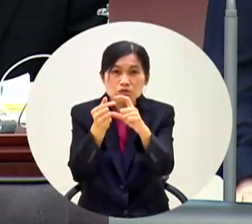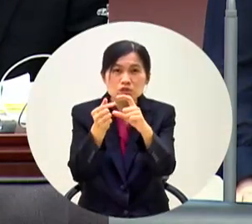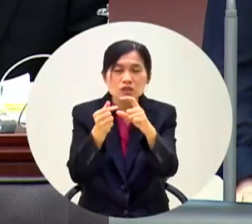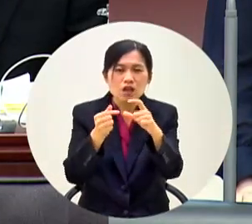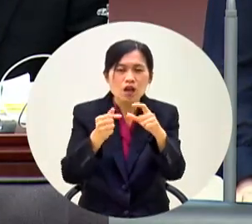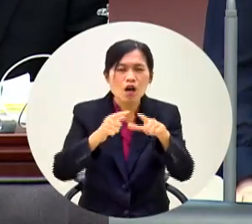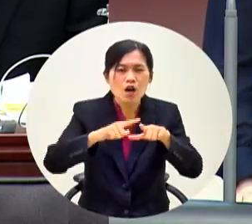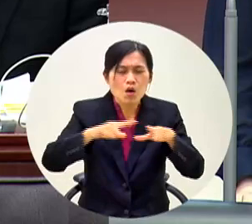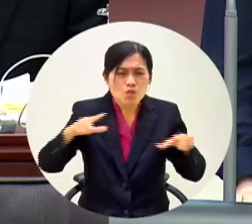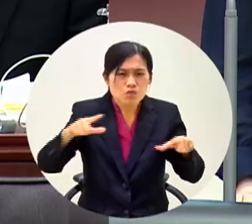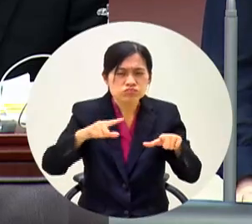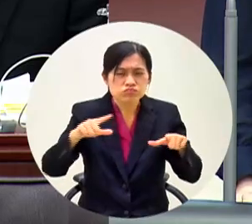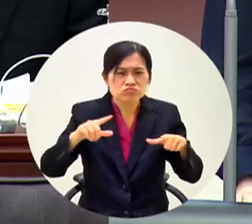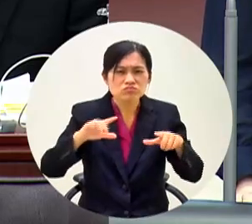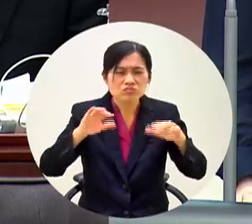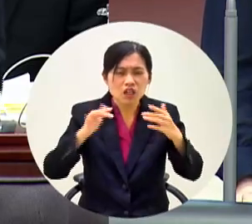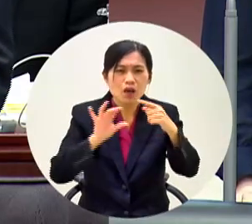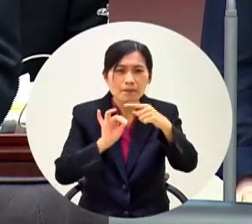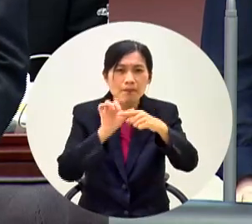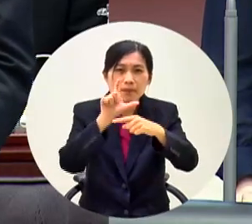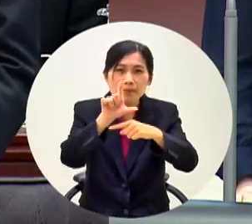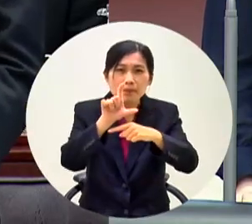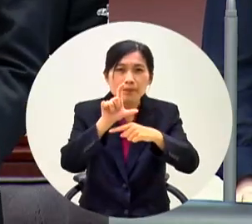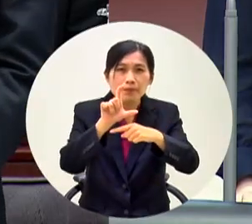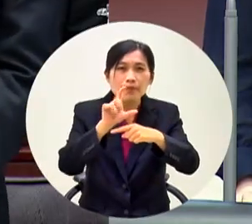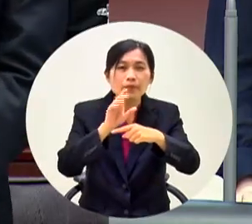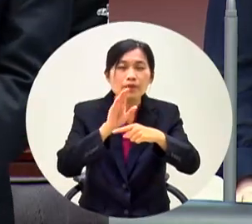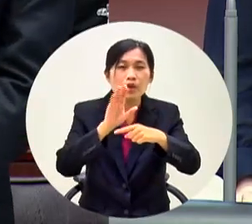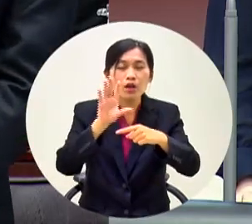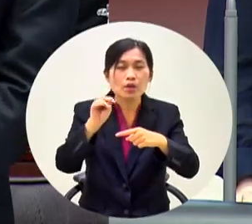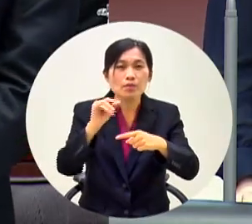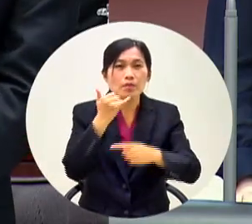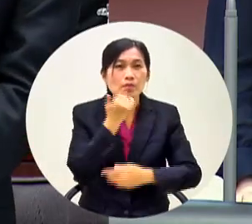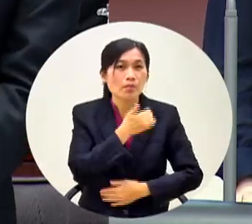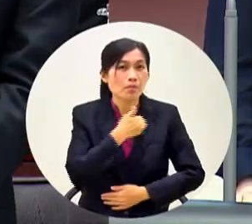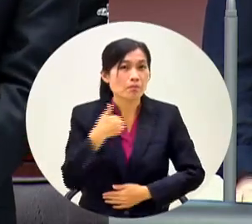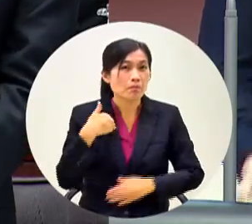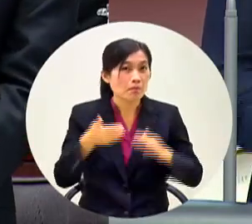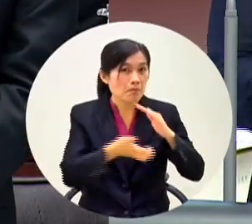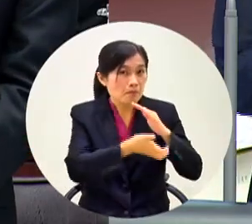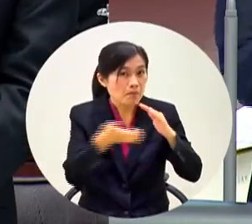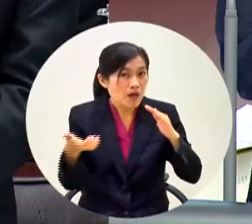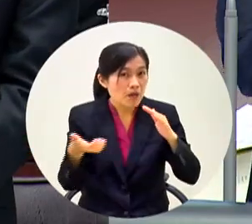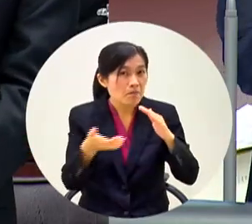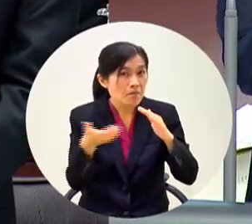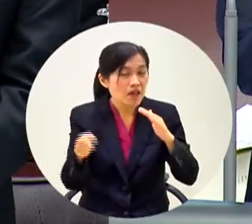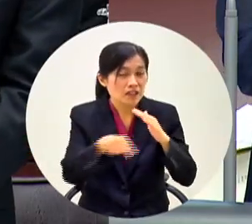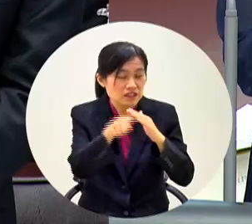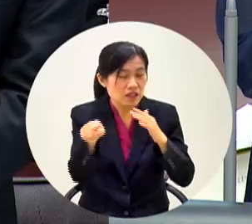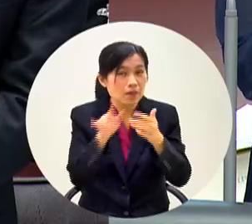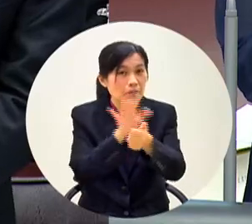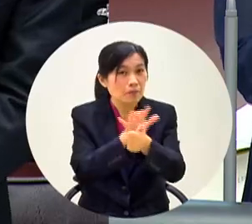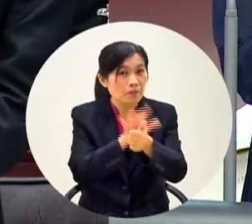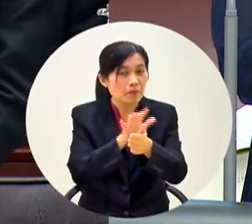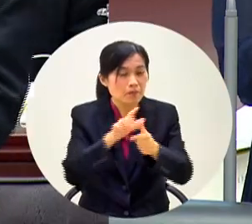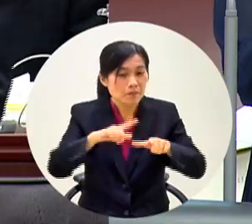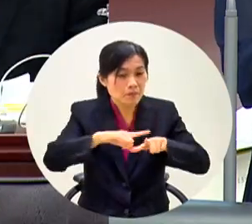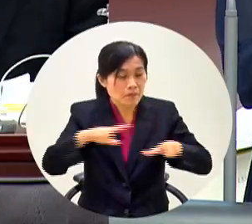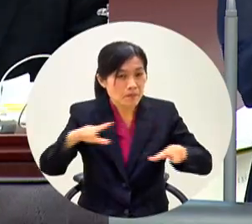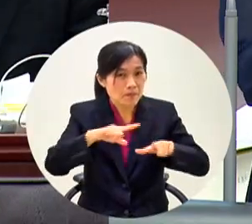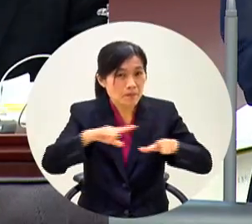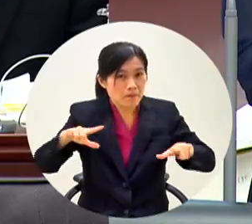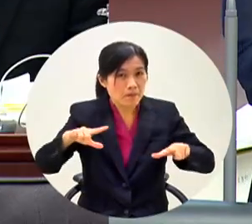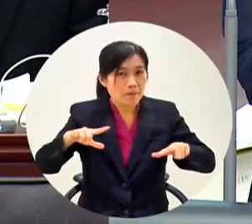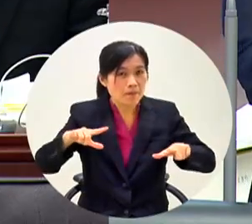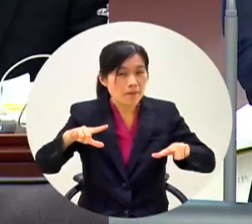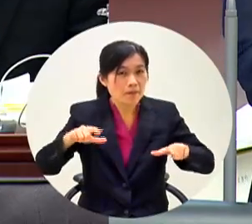有60%。那有没有可能就是在迁村的范围内提高建蔽率？有可能吗？请市长回应一